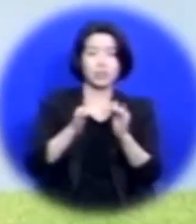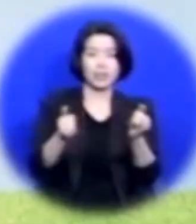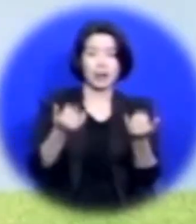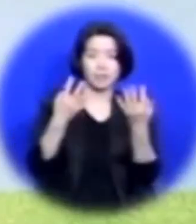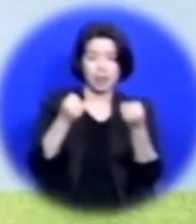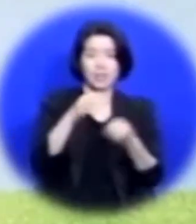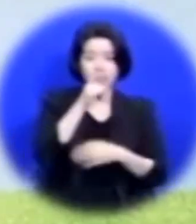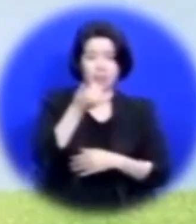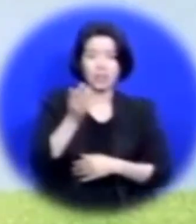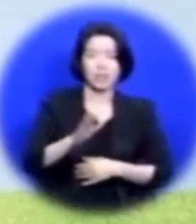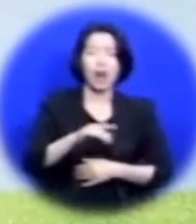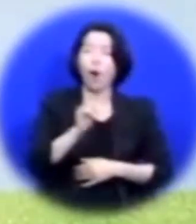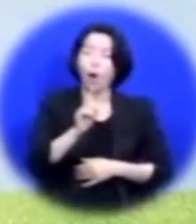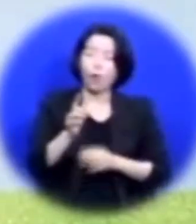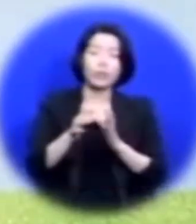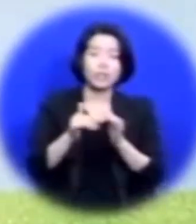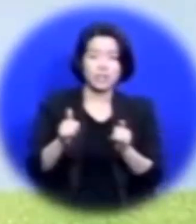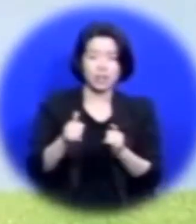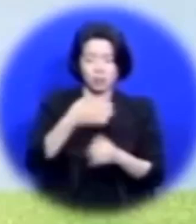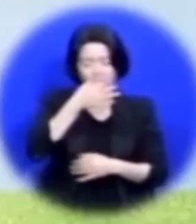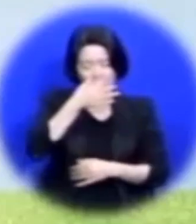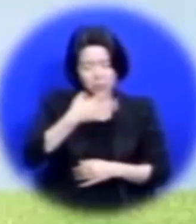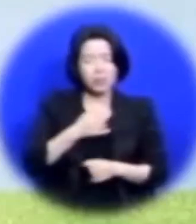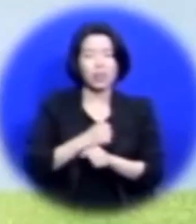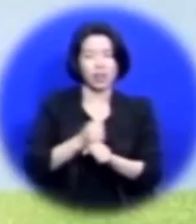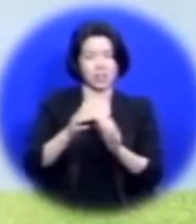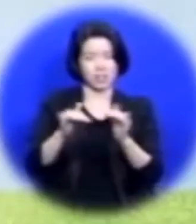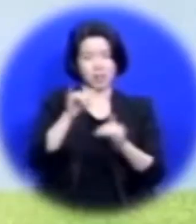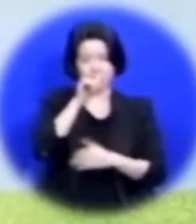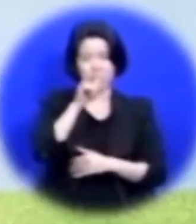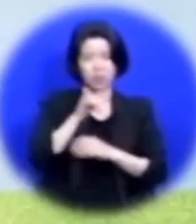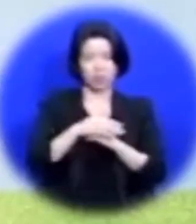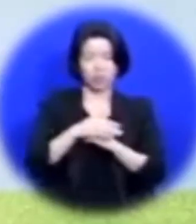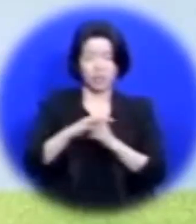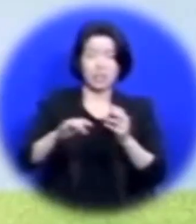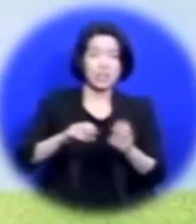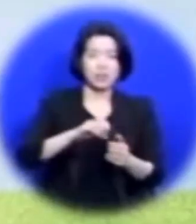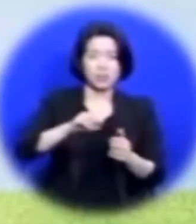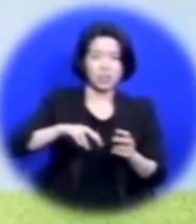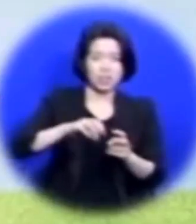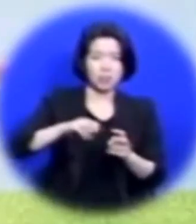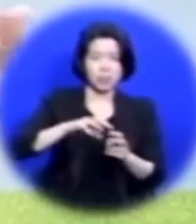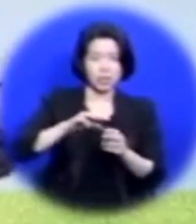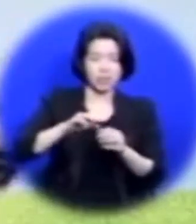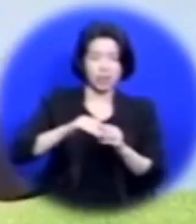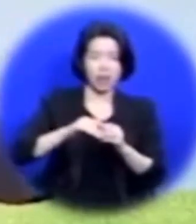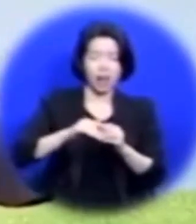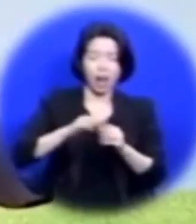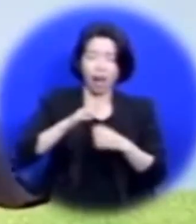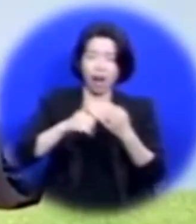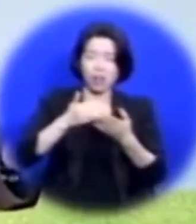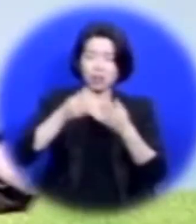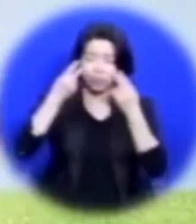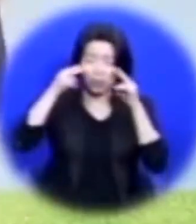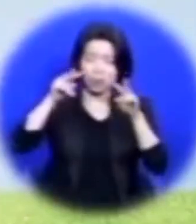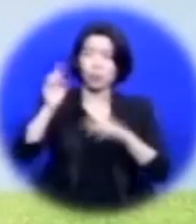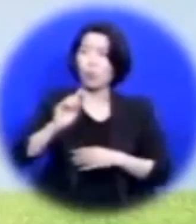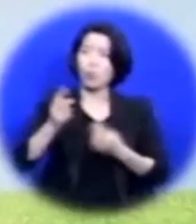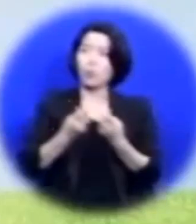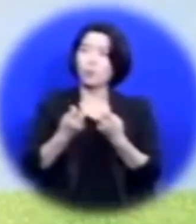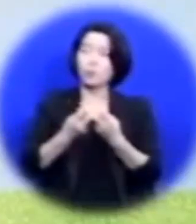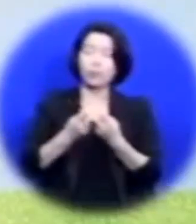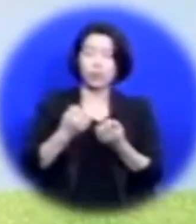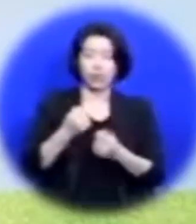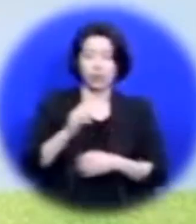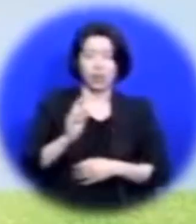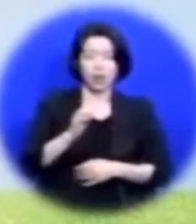어떤 분들은 정말 힘들어 하는 분들도 계십니다 24시간 예수님을 바라보는 것을 어떻게 하는 거예요 보이지 않으시는